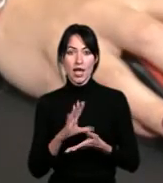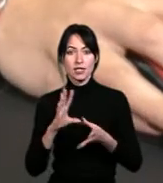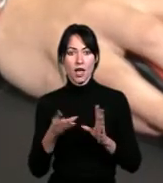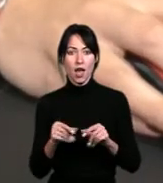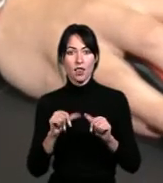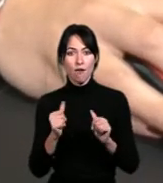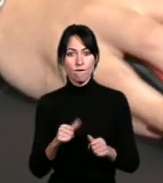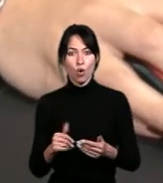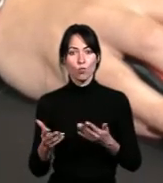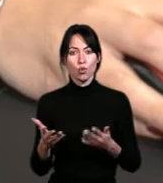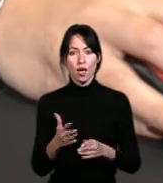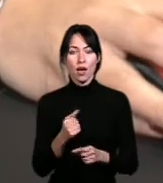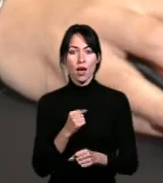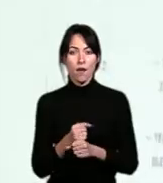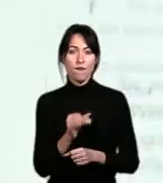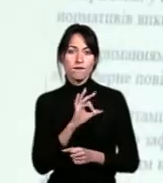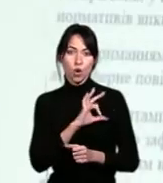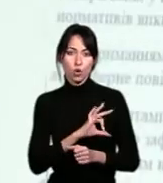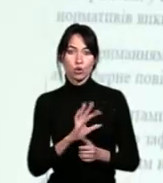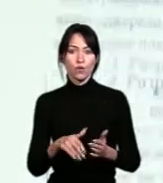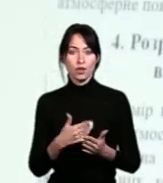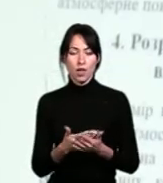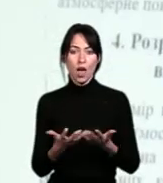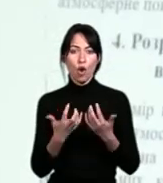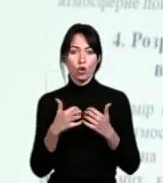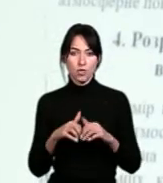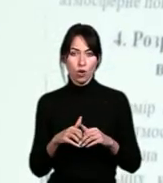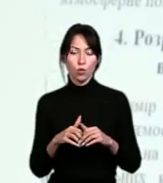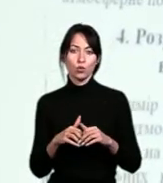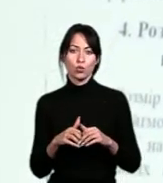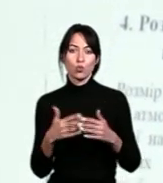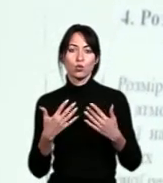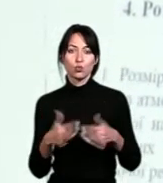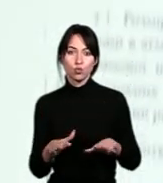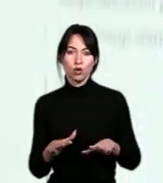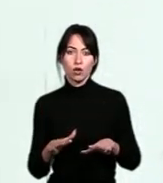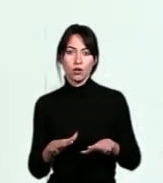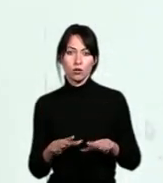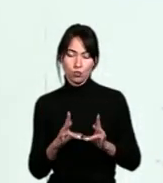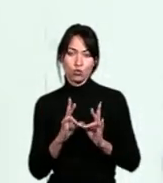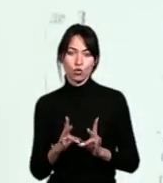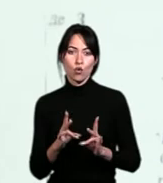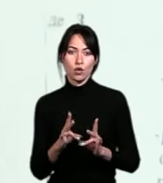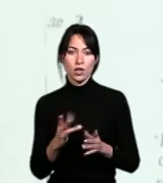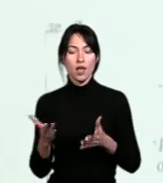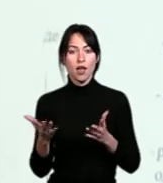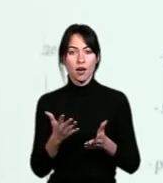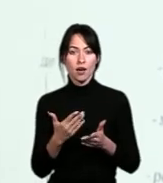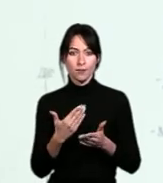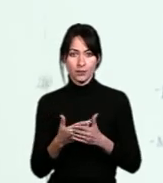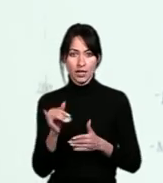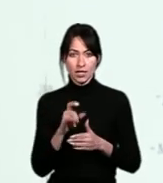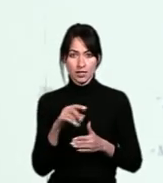формула, яка використовується для розрахунку безпосередньо вже шкоди, яка складається